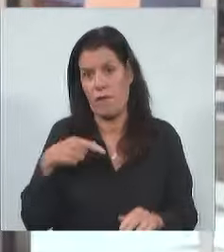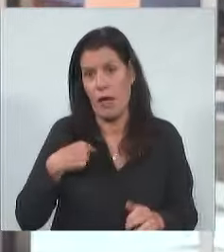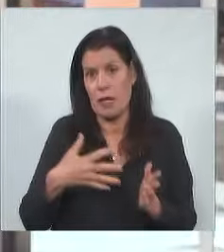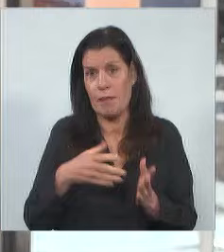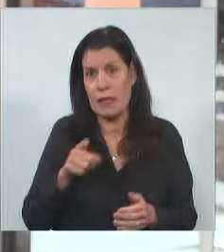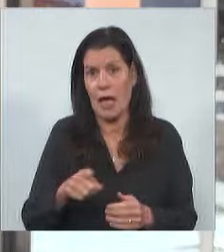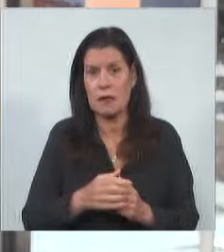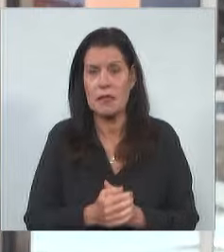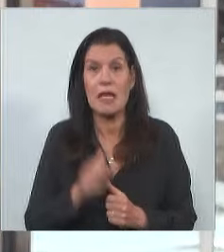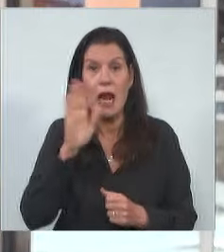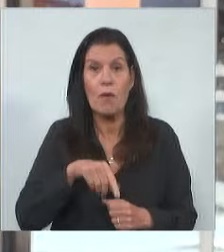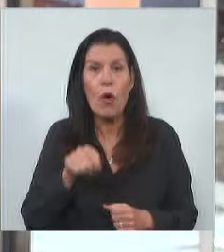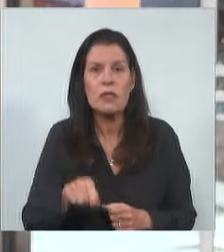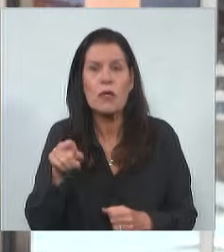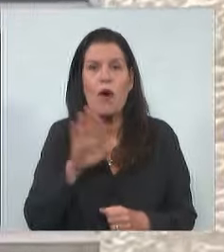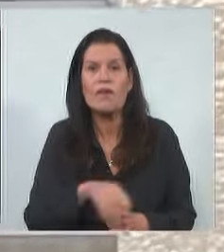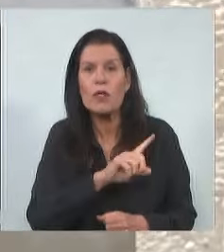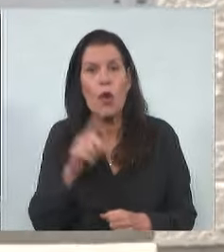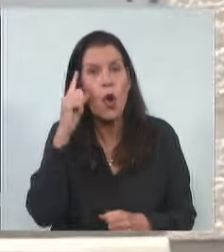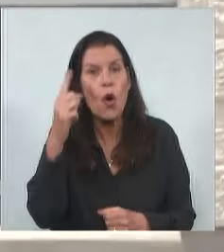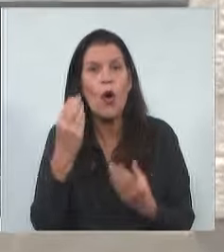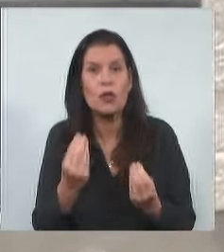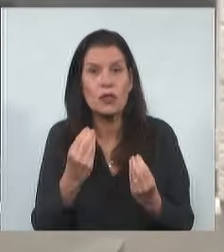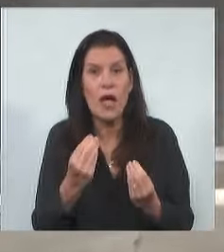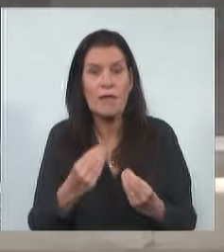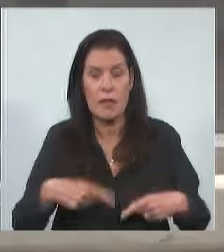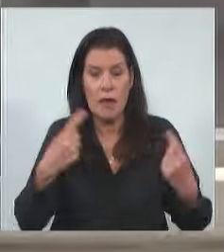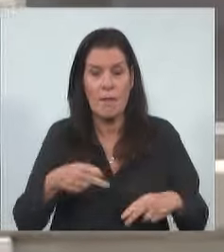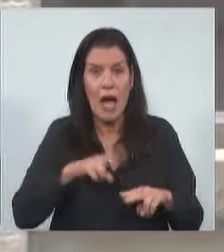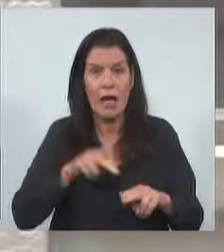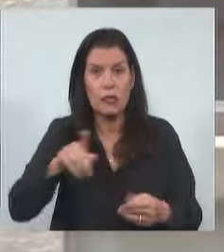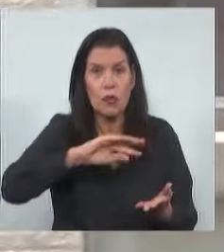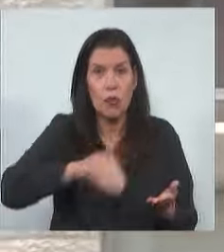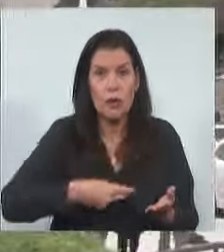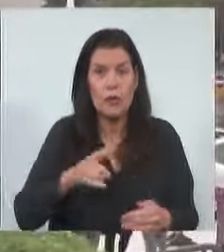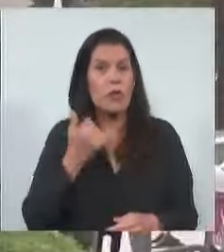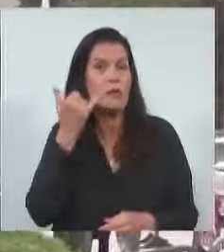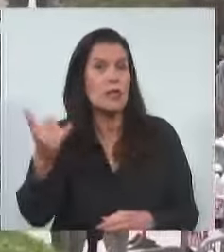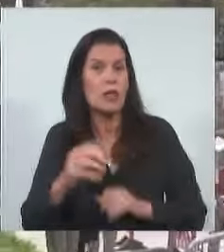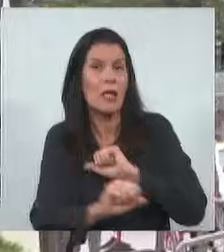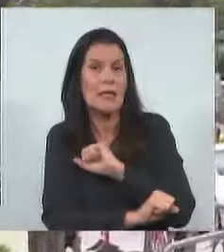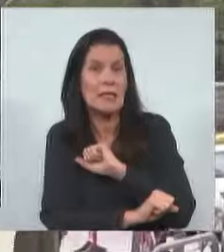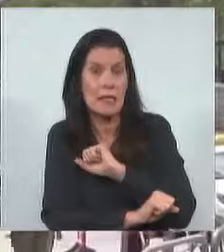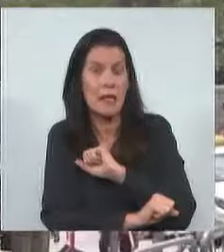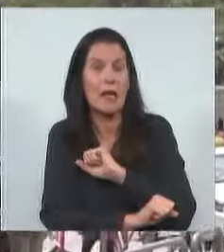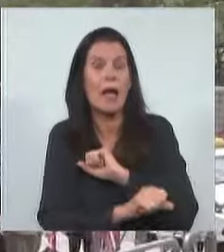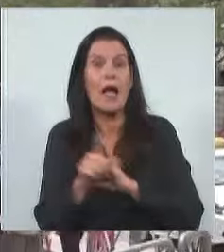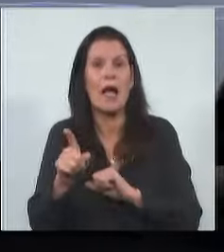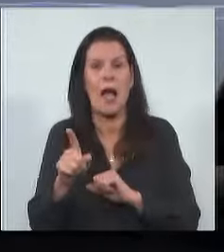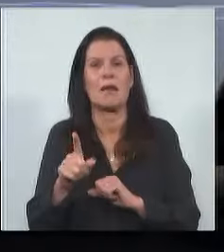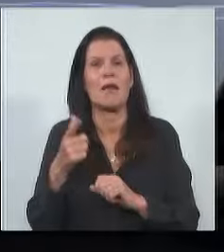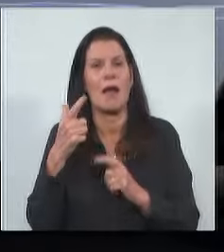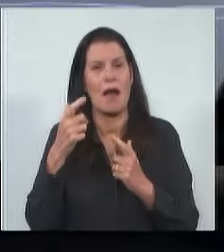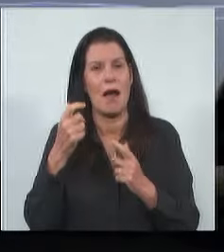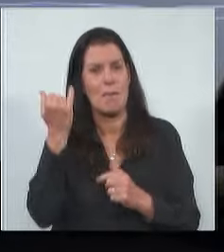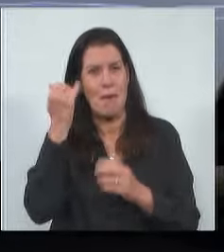זאת, הוא אפילו לא חושד. יממה אחרי שכבר חתם על המזכר, הוא מתקשר לסגן קצין הביטחון של שערי צדק, ומבקש ממנו לאשר